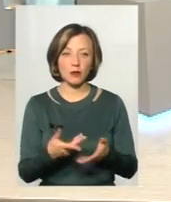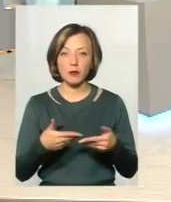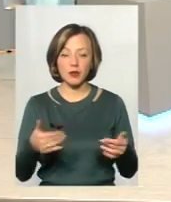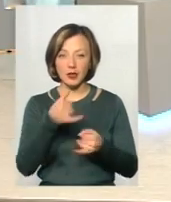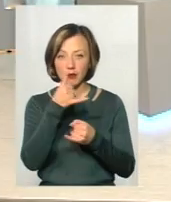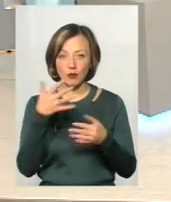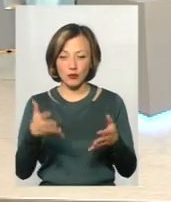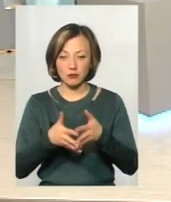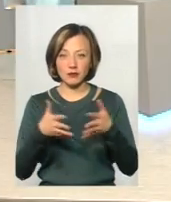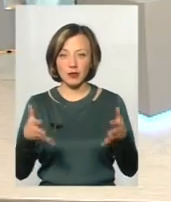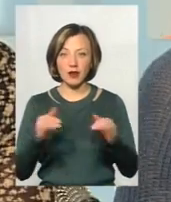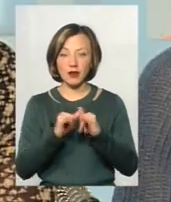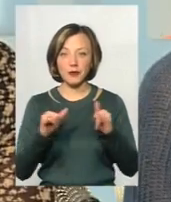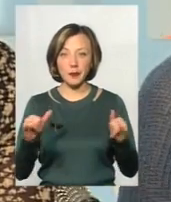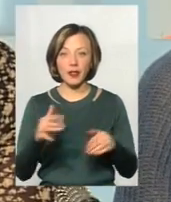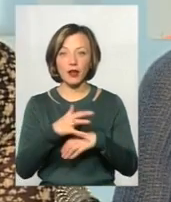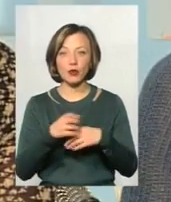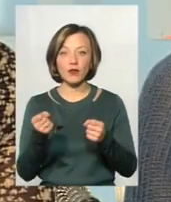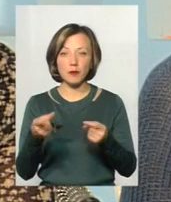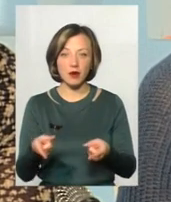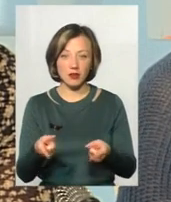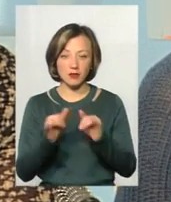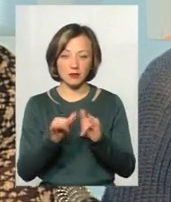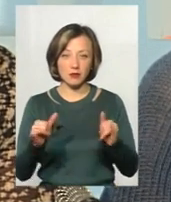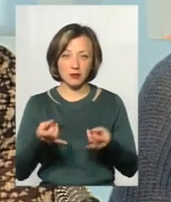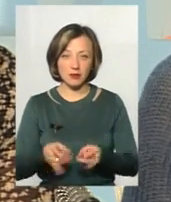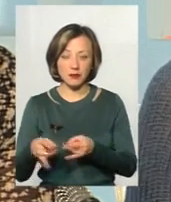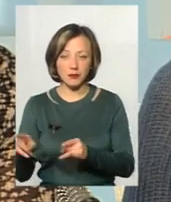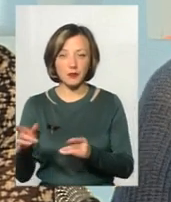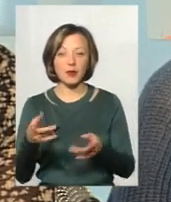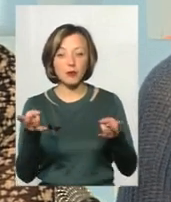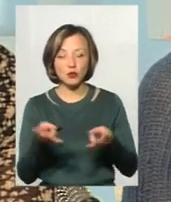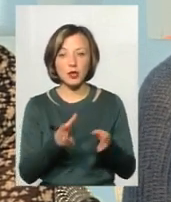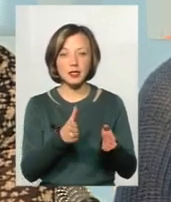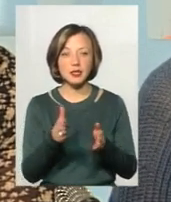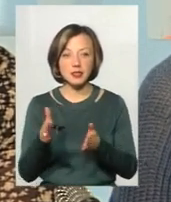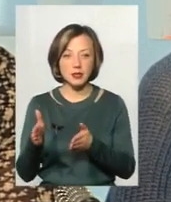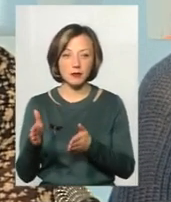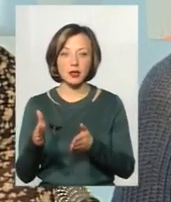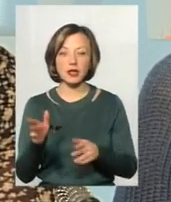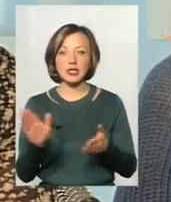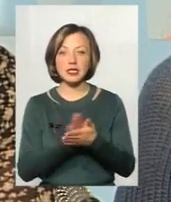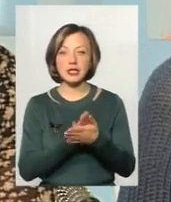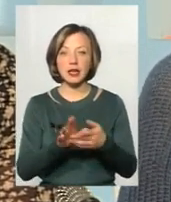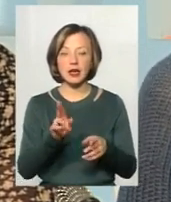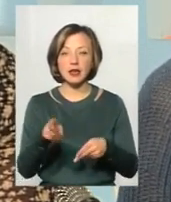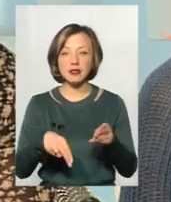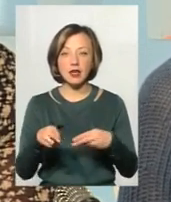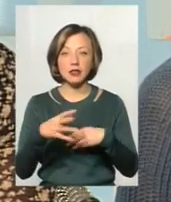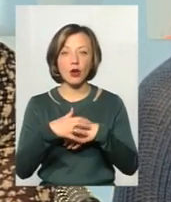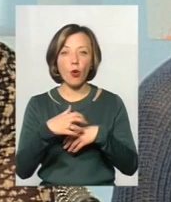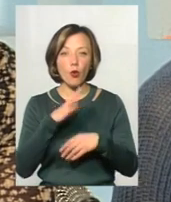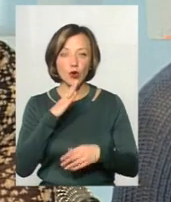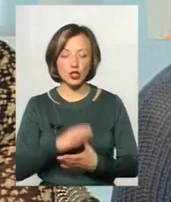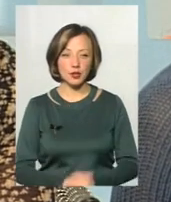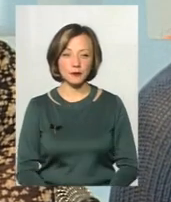тоже не безразмерные, коты плодятся. Котов выбрасывают, они плодятся. То есть нам нужна система стерилізації іменно кошик.